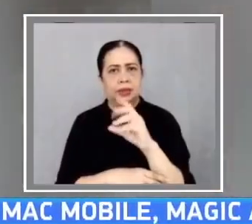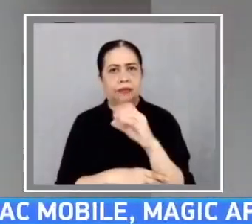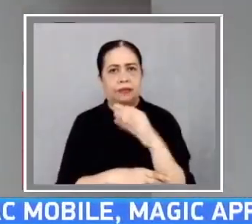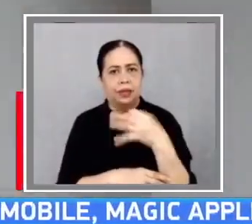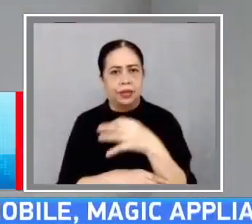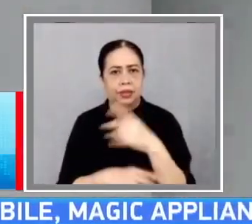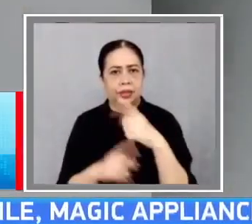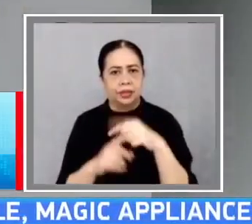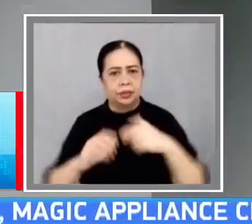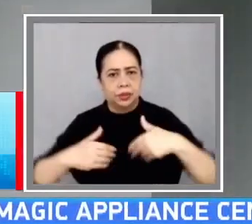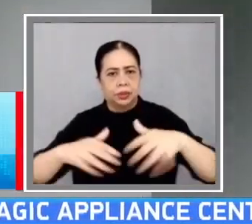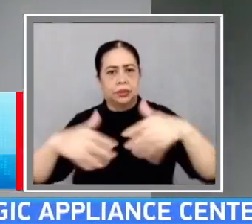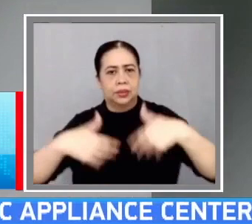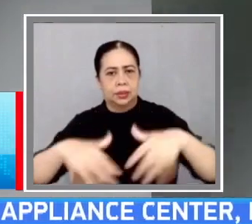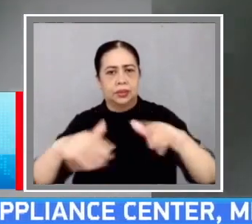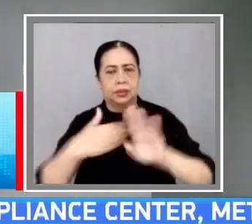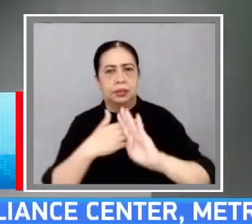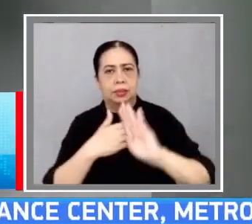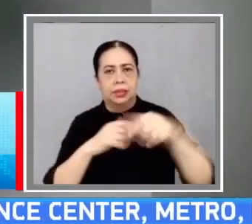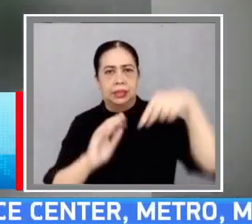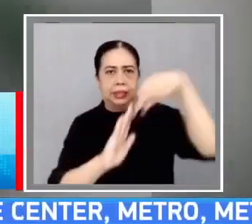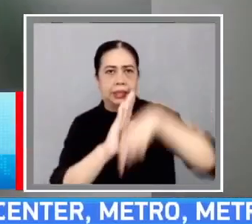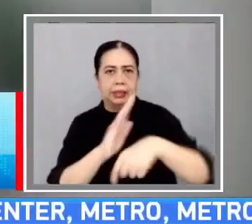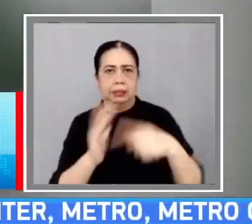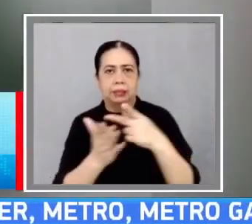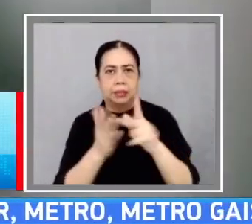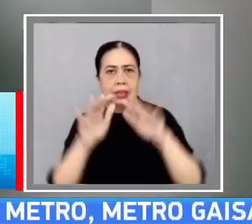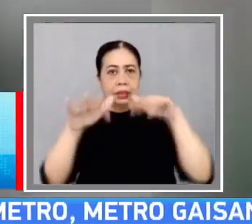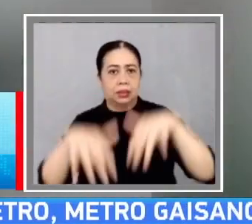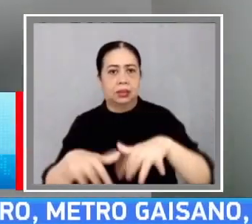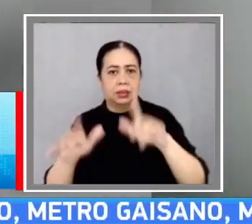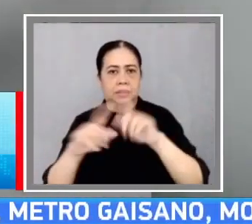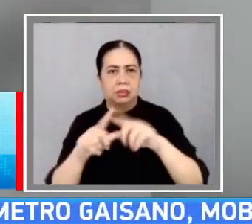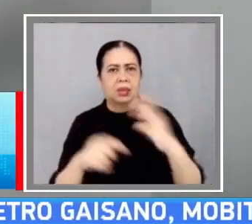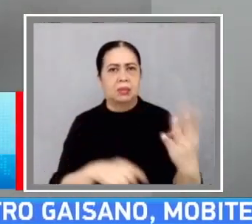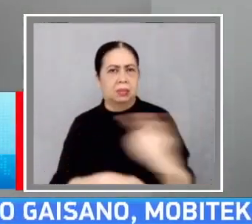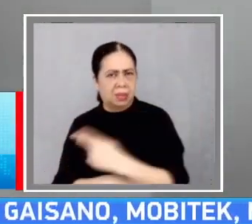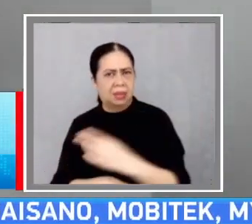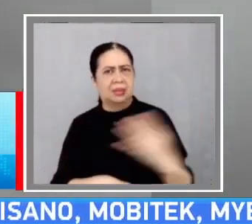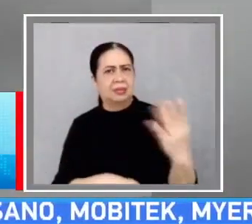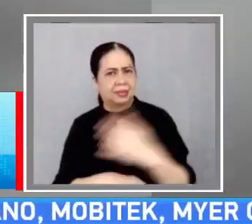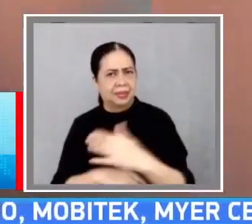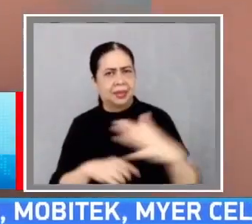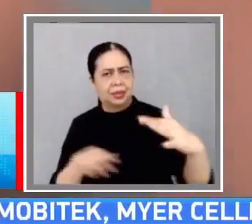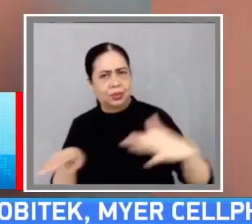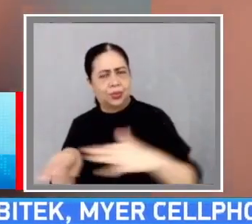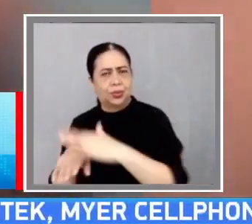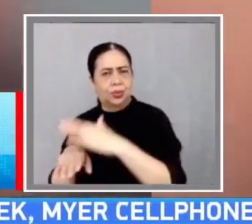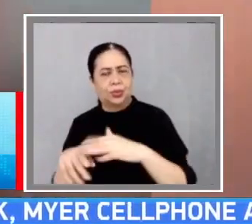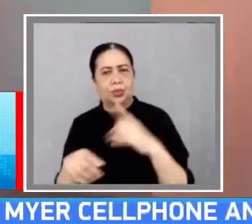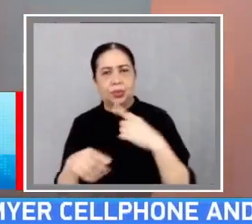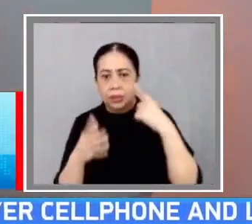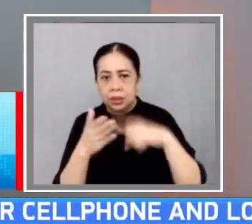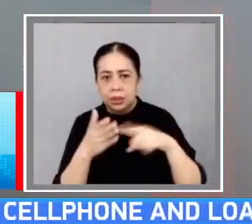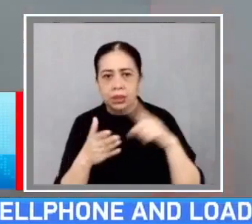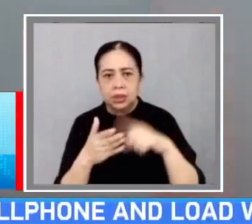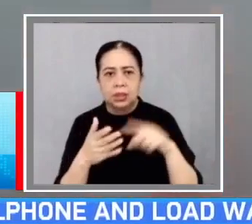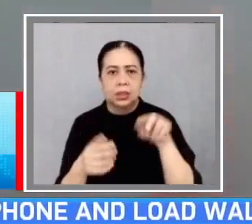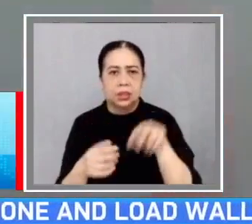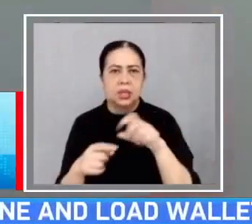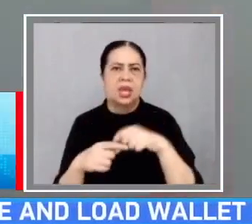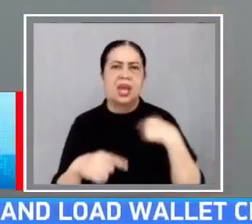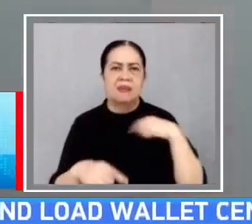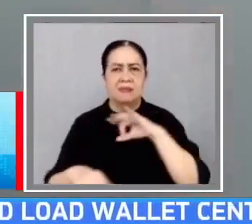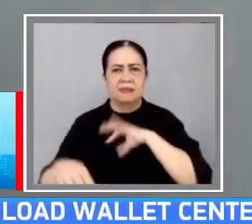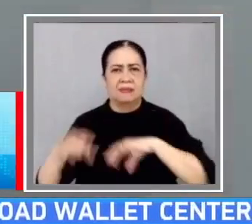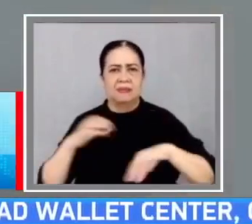taga-barangay Alegria pabalik sa malalim na bahagi ng dagat pero bumabalik daw sa baybayin. Nang suriin, may mga nakitang sugat sa